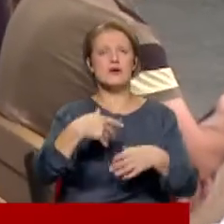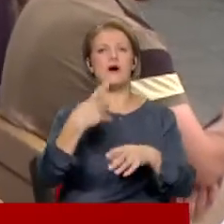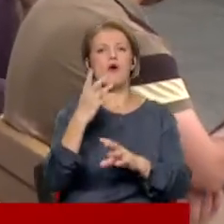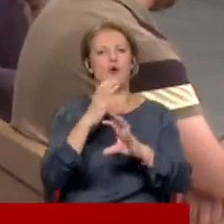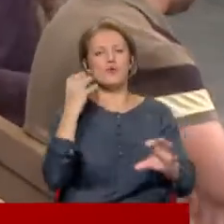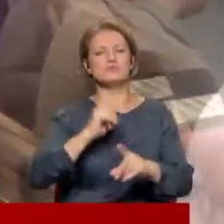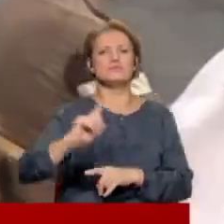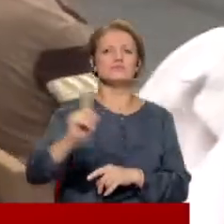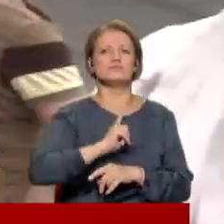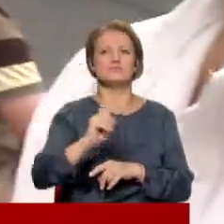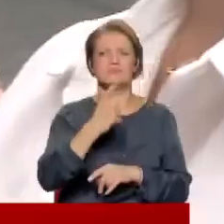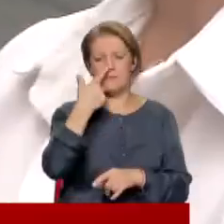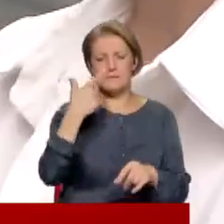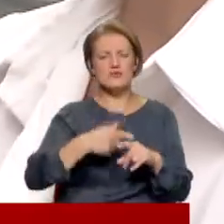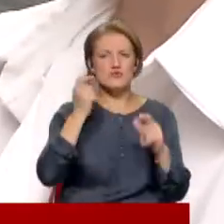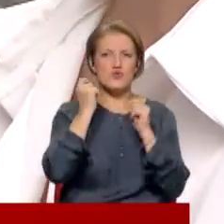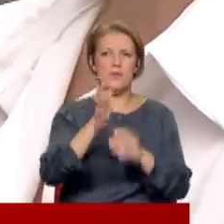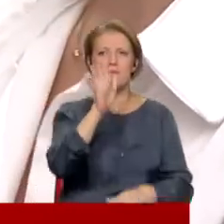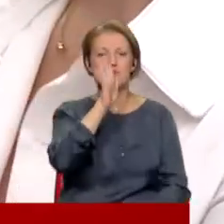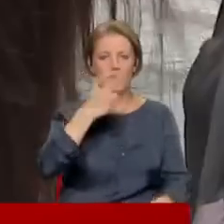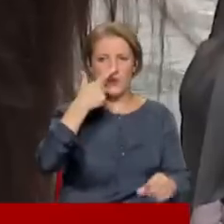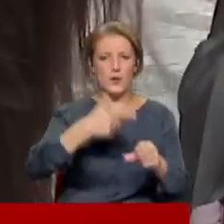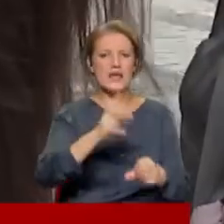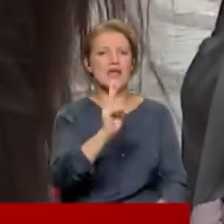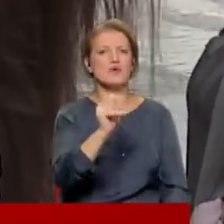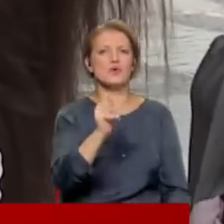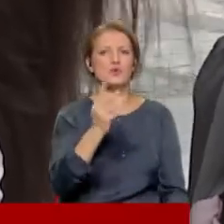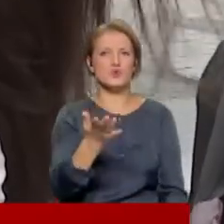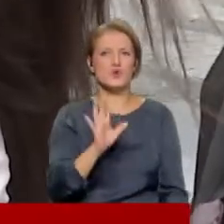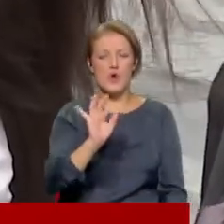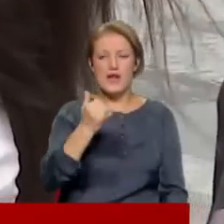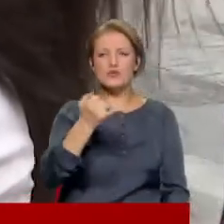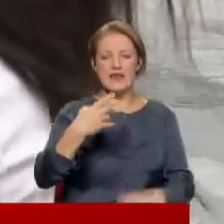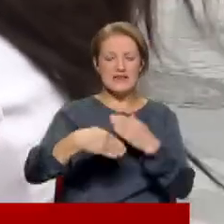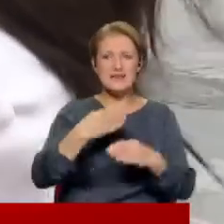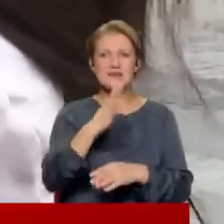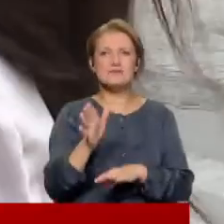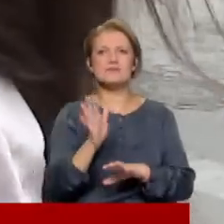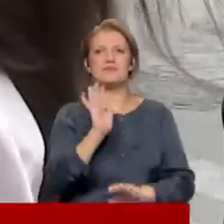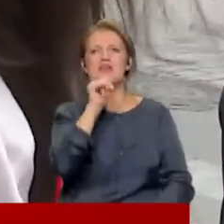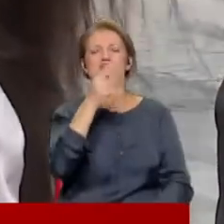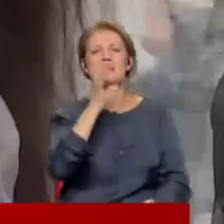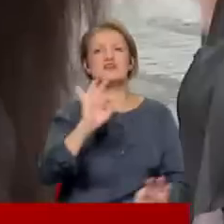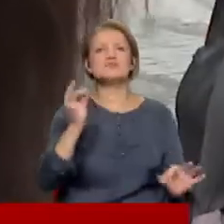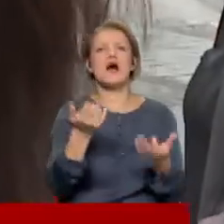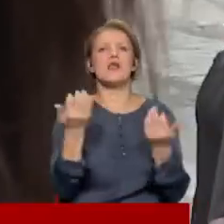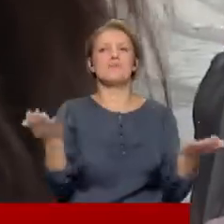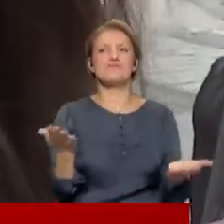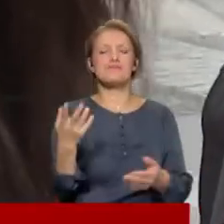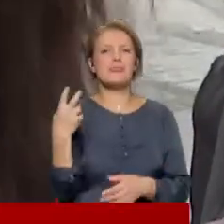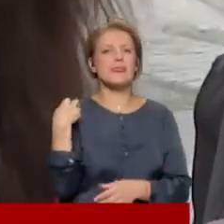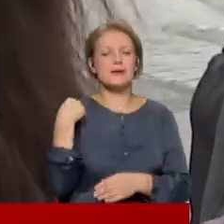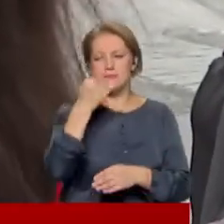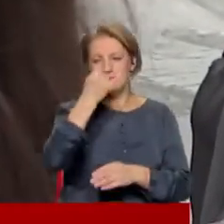otobüslere gidiyor geliyor. Benzin çok pahalı, 500 koyuyor 2 gün. Öyle tuvalet kağıdının 3 katlısını falan hiç kimse varamıyor. Tuvalet